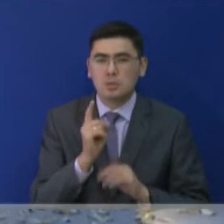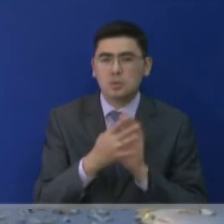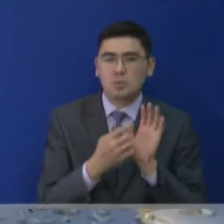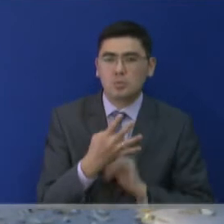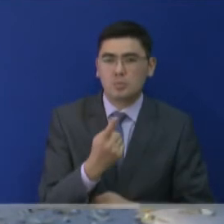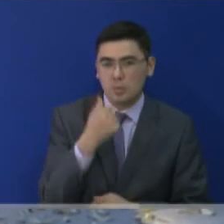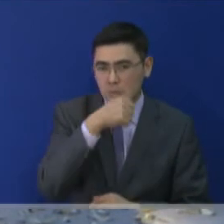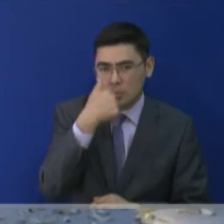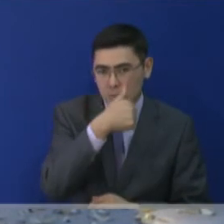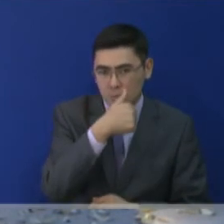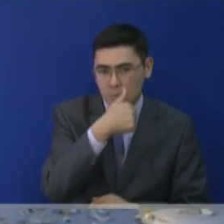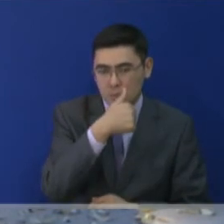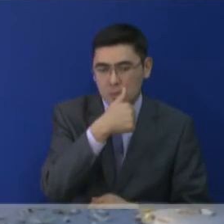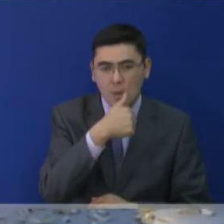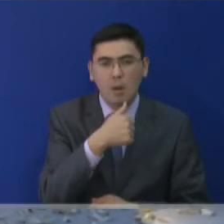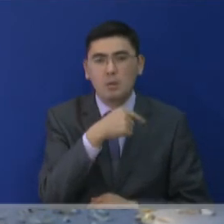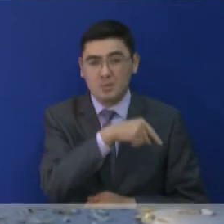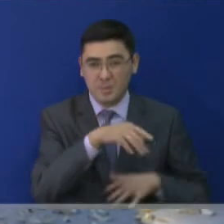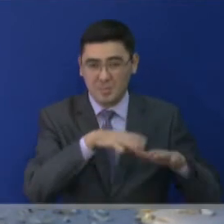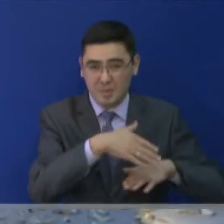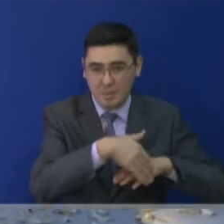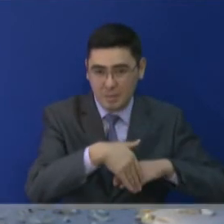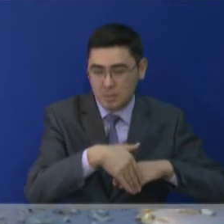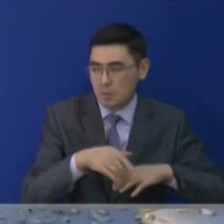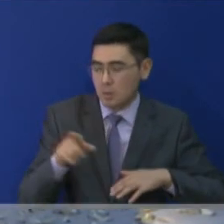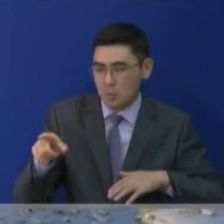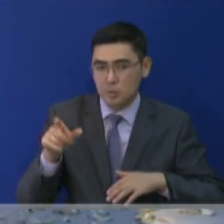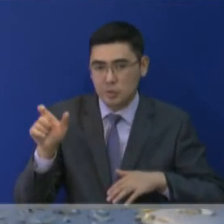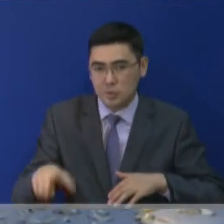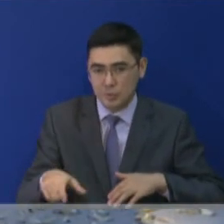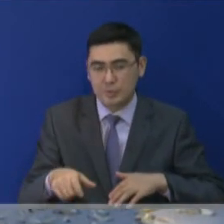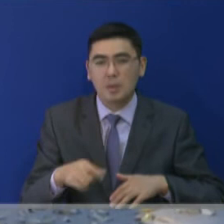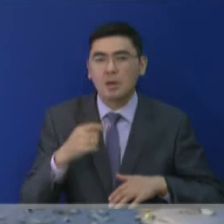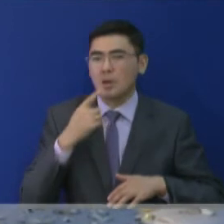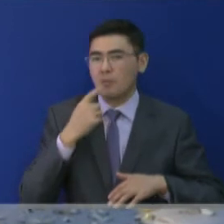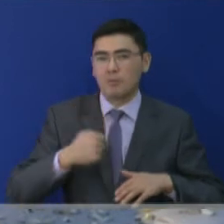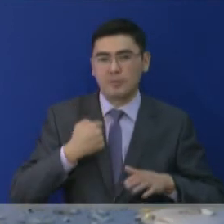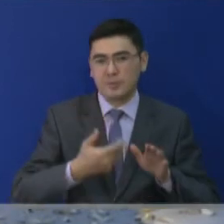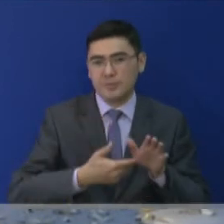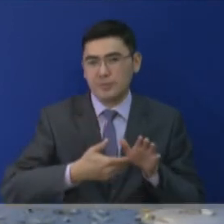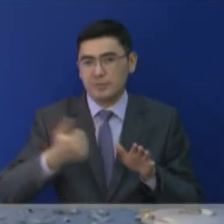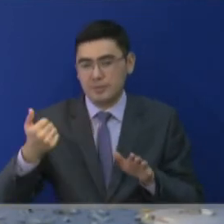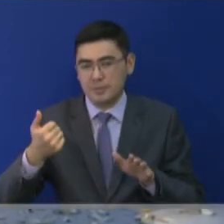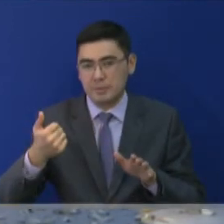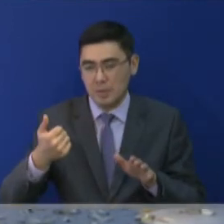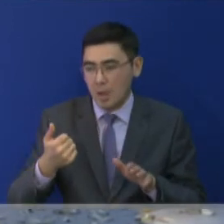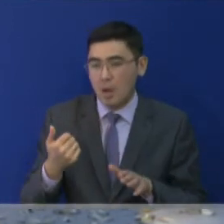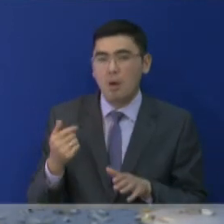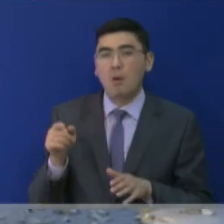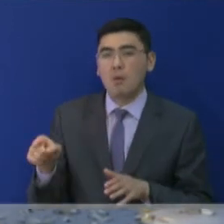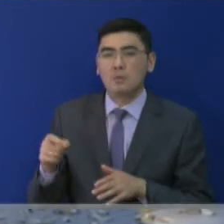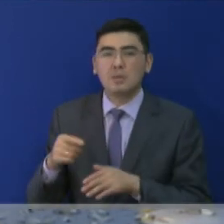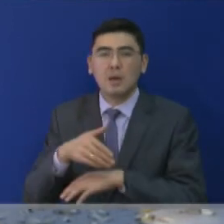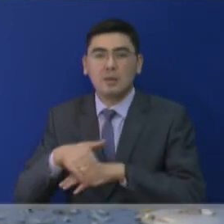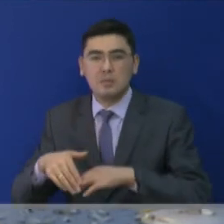ол Мартовская 111 деп аталатын. Дәл осы мекен жай қазақ жауынгерлерінің медальонында жазылған. Қазір мұнда сарбазға қатысы жоқ, басқа